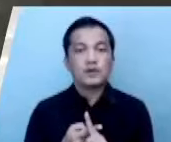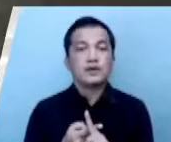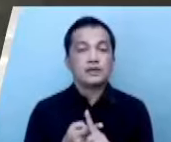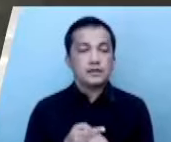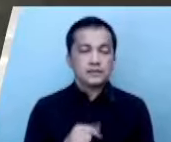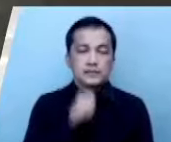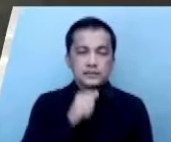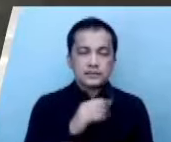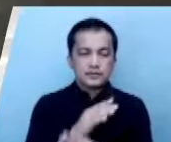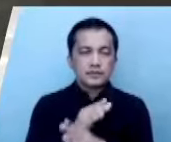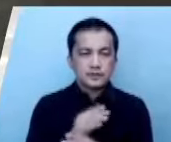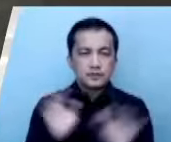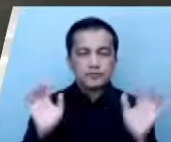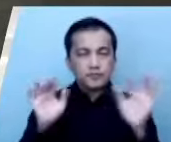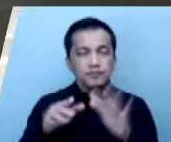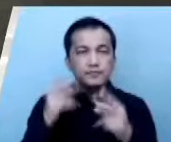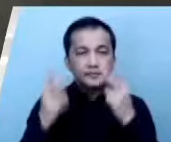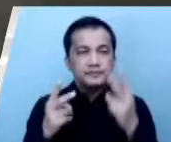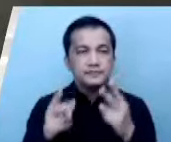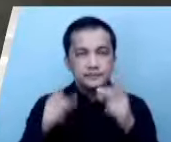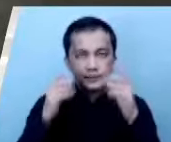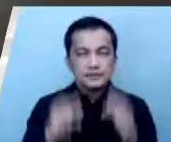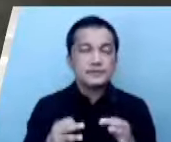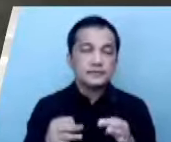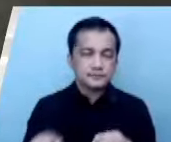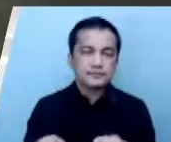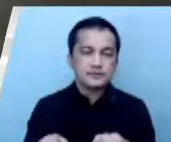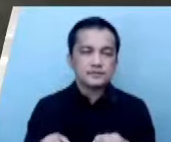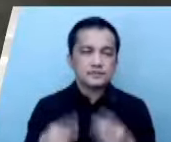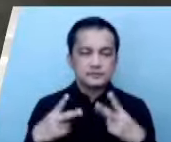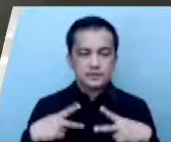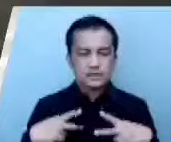ng mga bisita na napiling magbakasyon dito sa City of Pines.